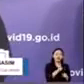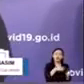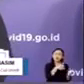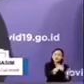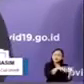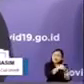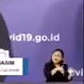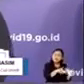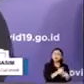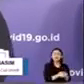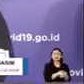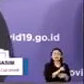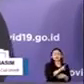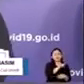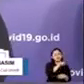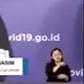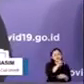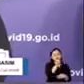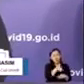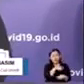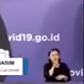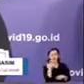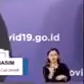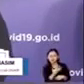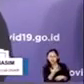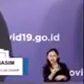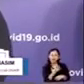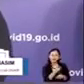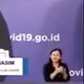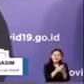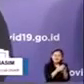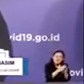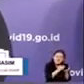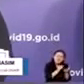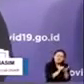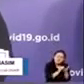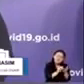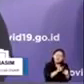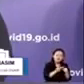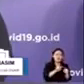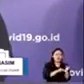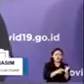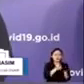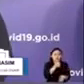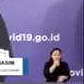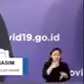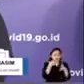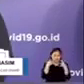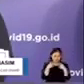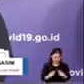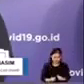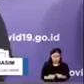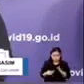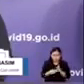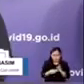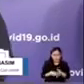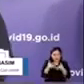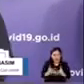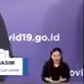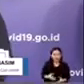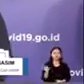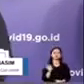1/5 sampai sepertiga daripada dosis tunggal sehingga sangat mengurangi toksisitas obat tersebut di dalam tubuh yang sehat